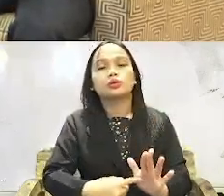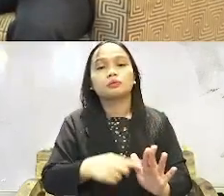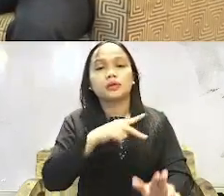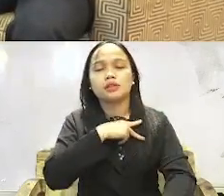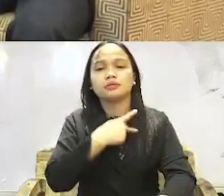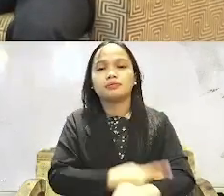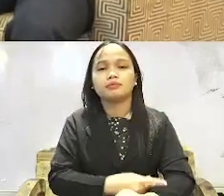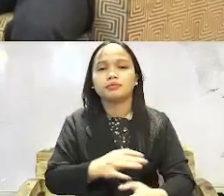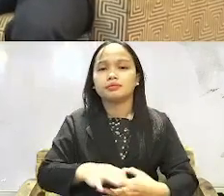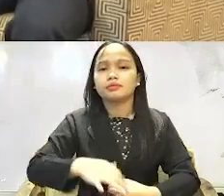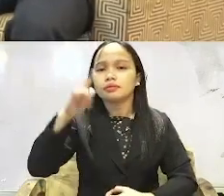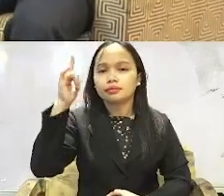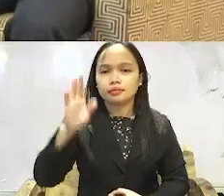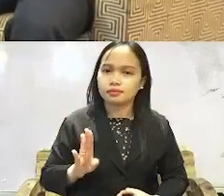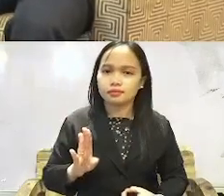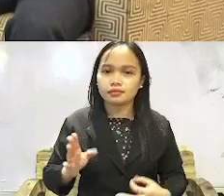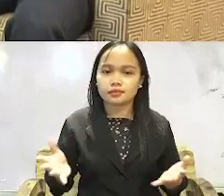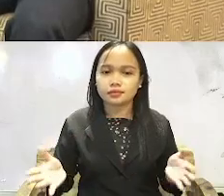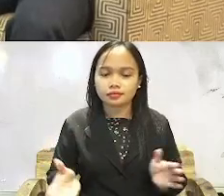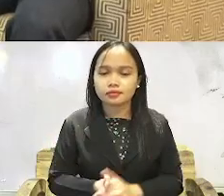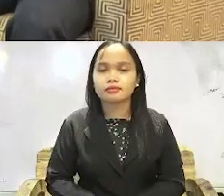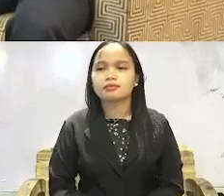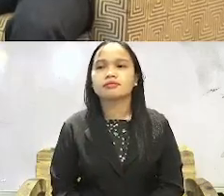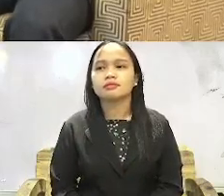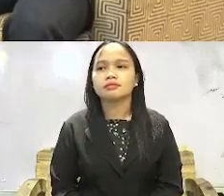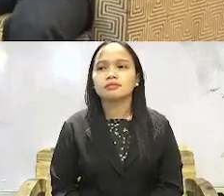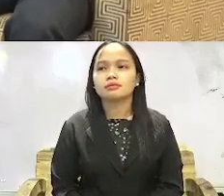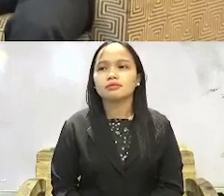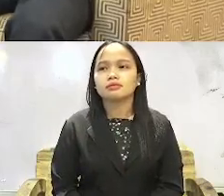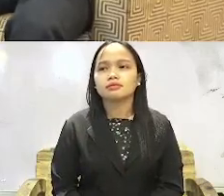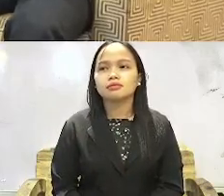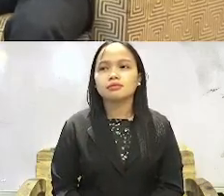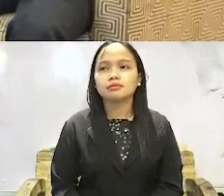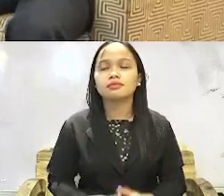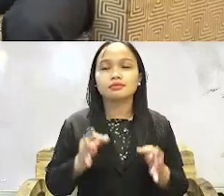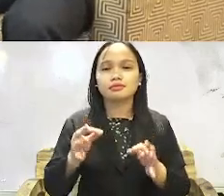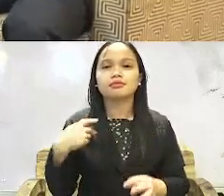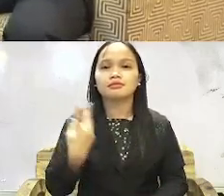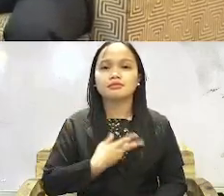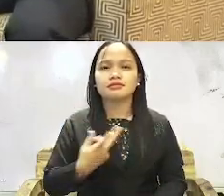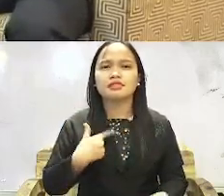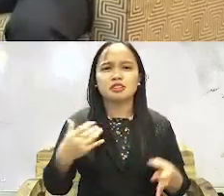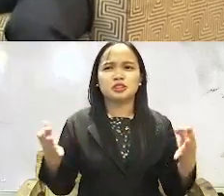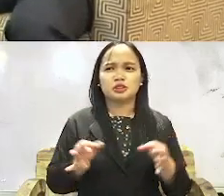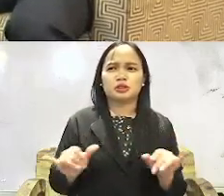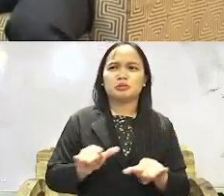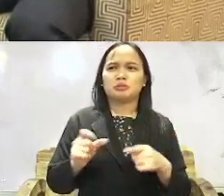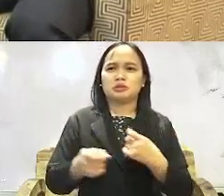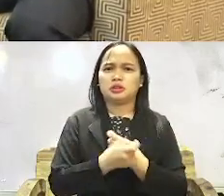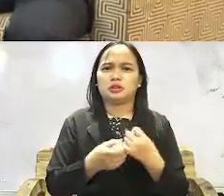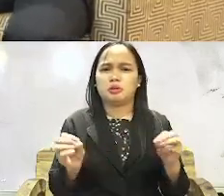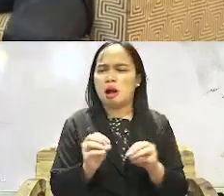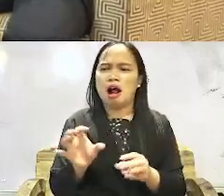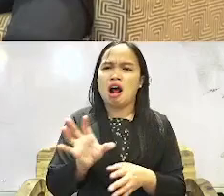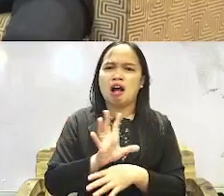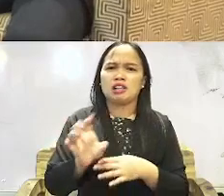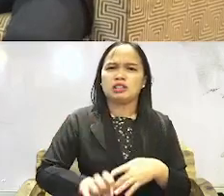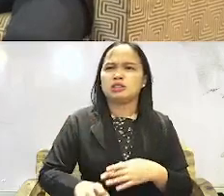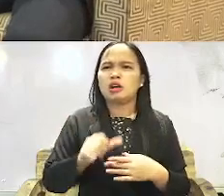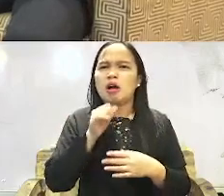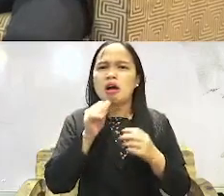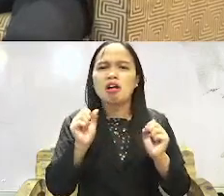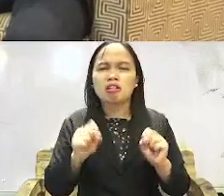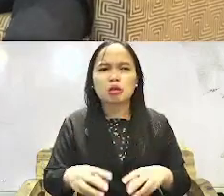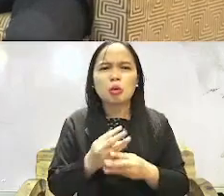Kasi grabe, Sir Dom, eh. Pag tiningnan mo ang mundo na ito, grabe ang kasalanan. Parang walang makakatalo eh. Di ba? Parang, kaya nga, di ba,